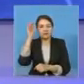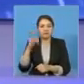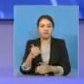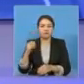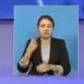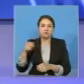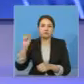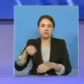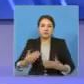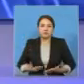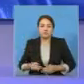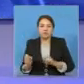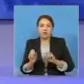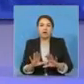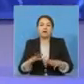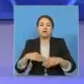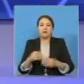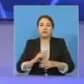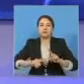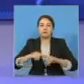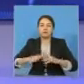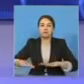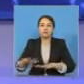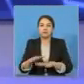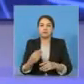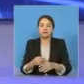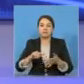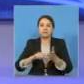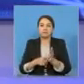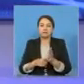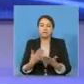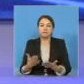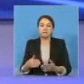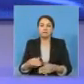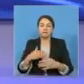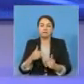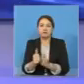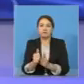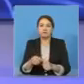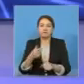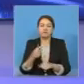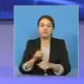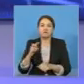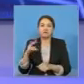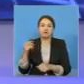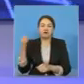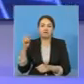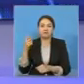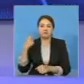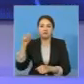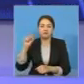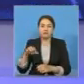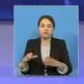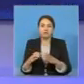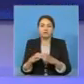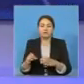воинов, отдавших свои жизни за процветание родного края. Именно такие задачи ставит перед собой Ассоциация ветеранов афганской войны, созданная в